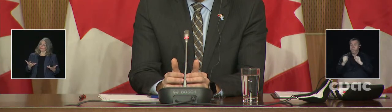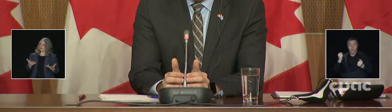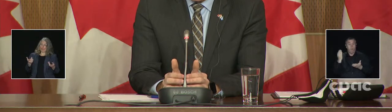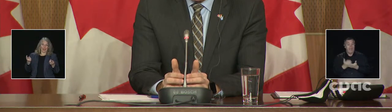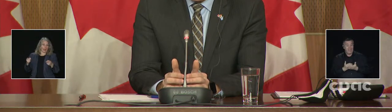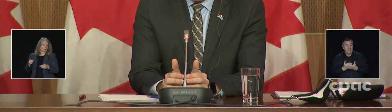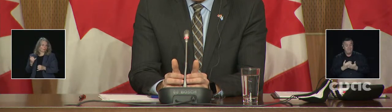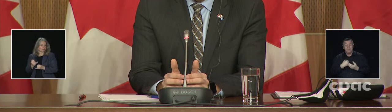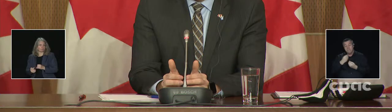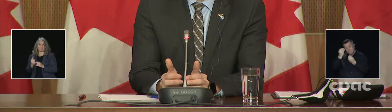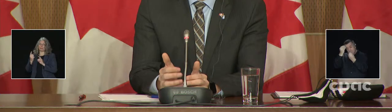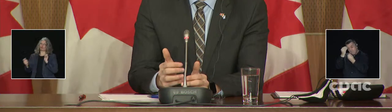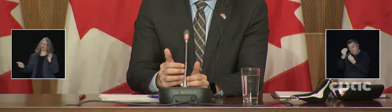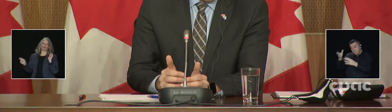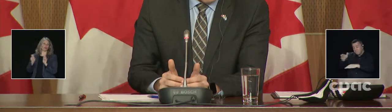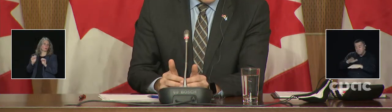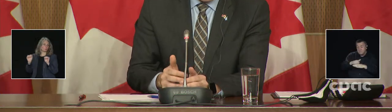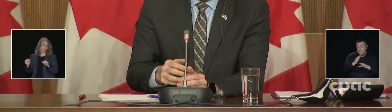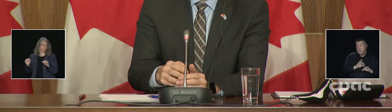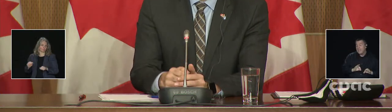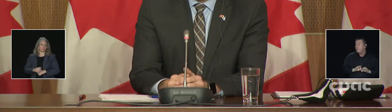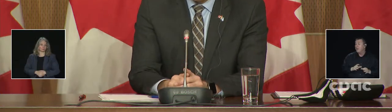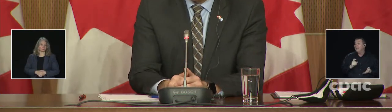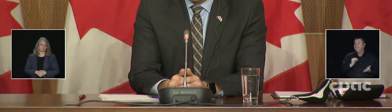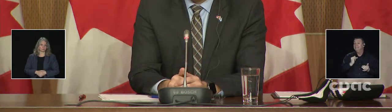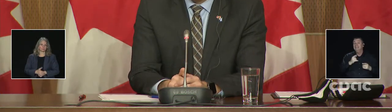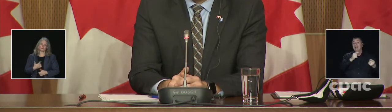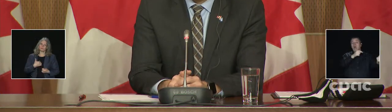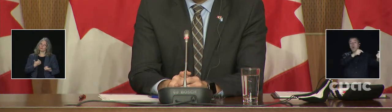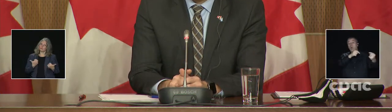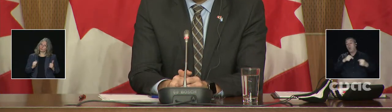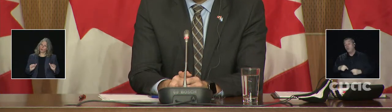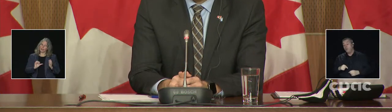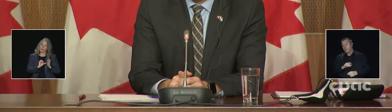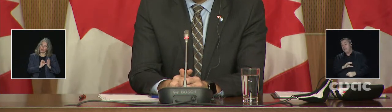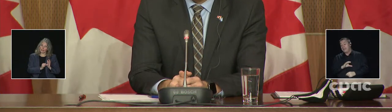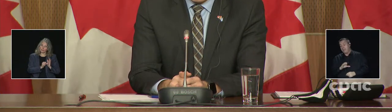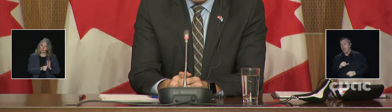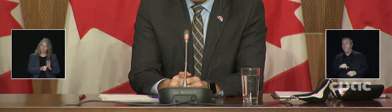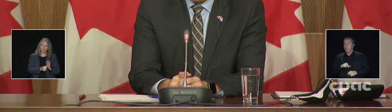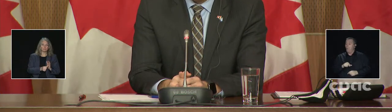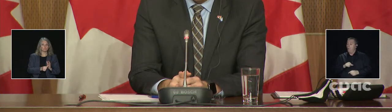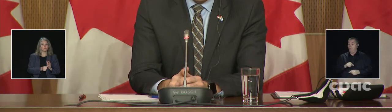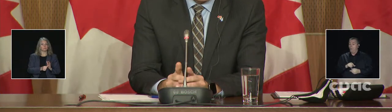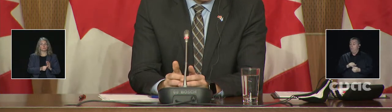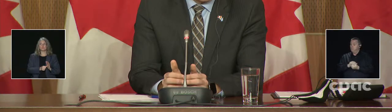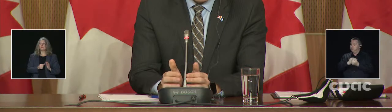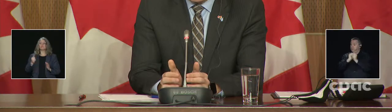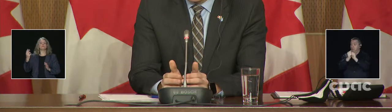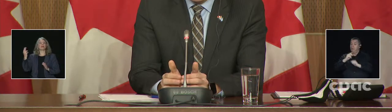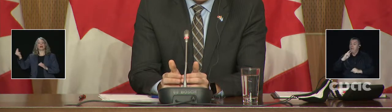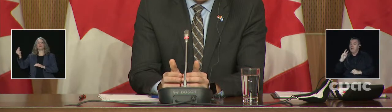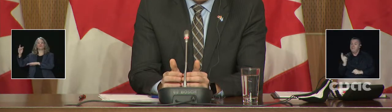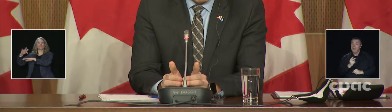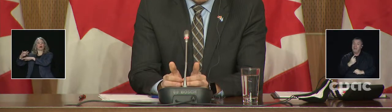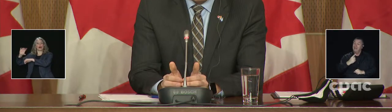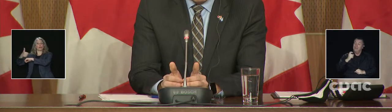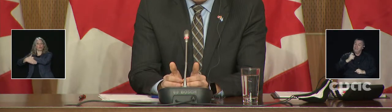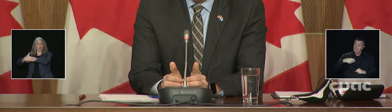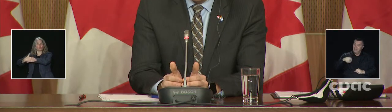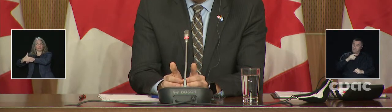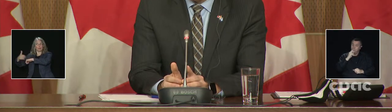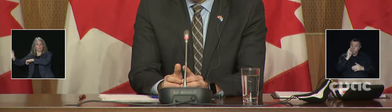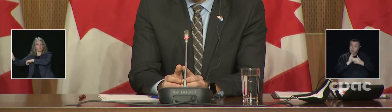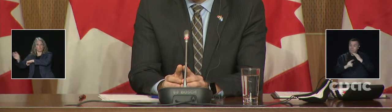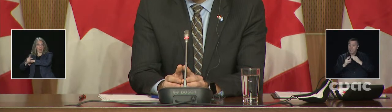aux gens, ce qui est important que les gens comprennent, c'est qu'au retour au pays, les choses aussi peuvent évoluer rapidement. Et ils doivent s'attendre à que ce soit